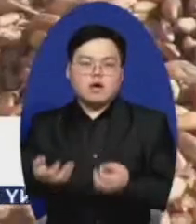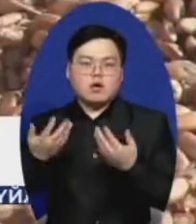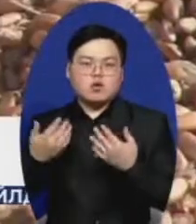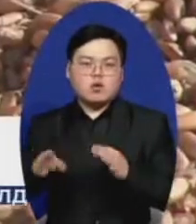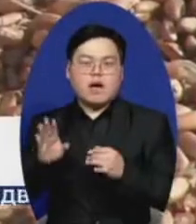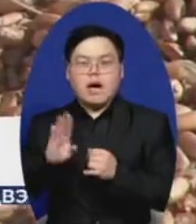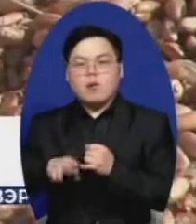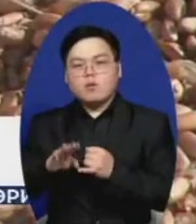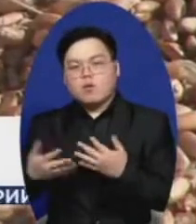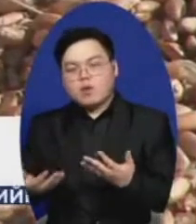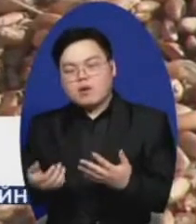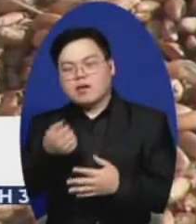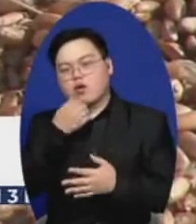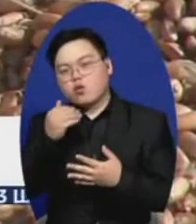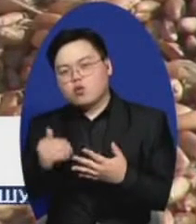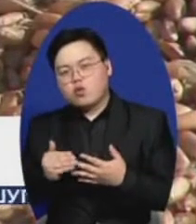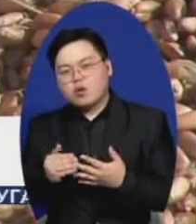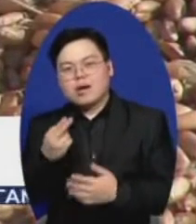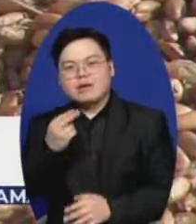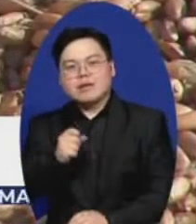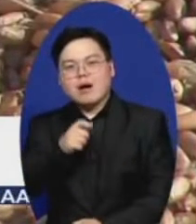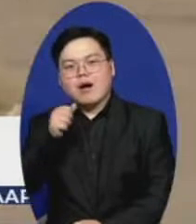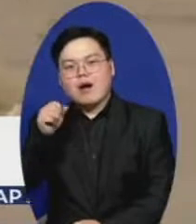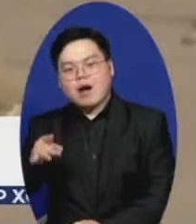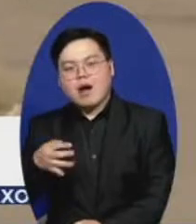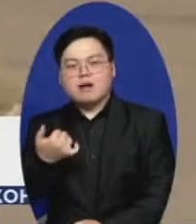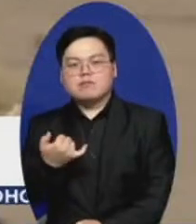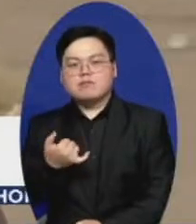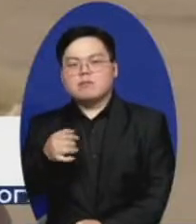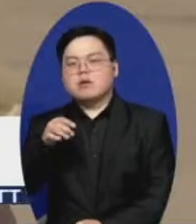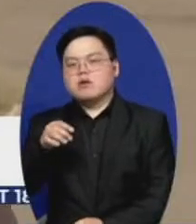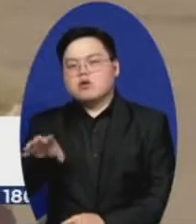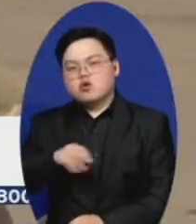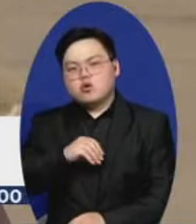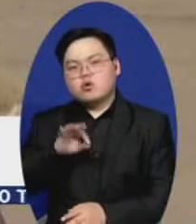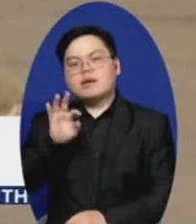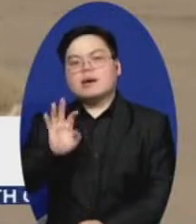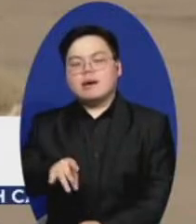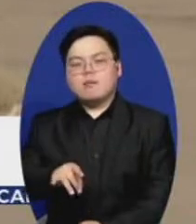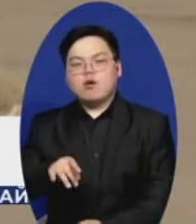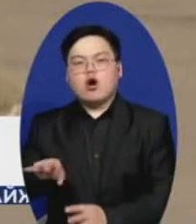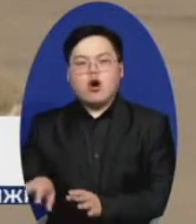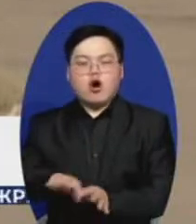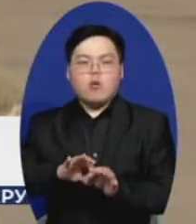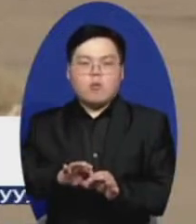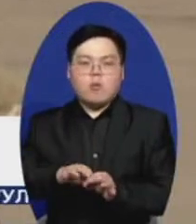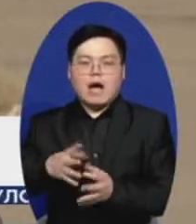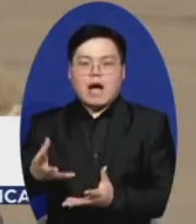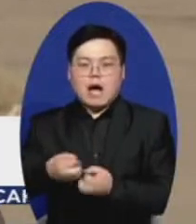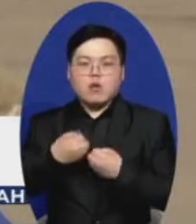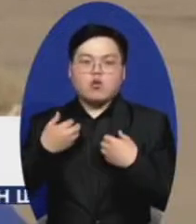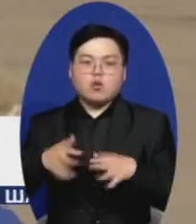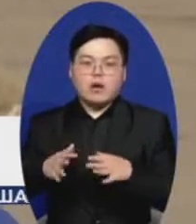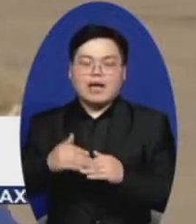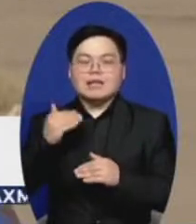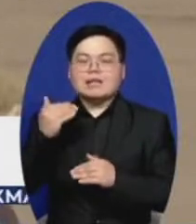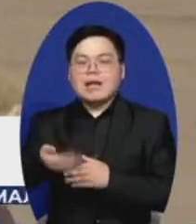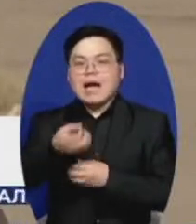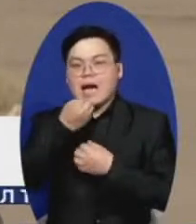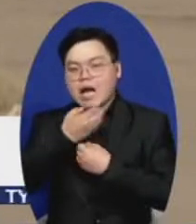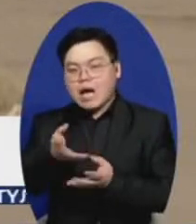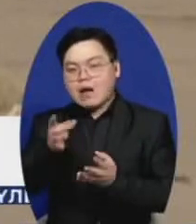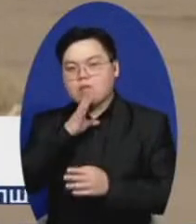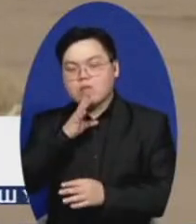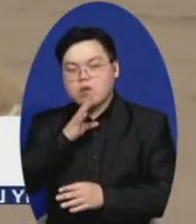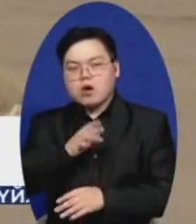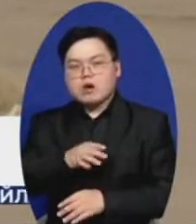байгаа. Төсвөл дээр нь ч юм уу, дундуур нь ч юм уу, цаг агаар ямар болох нь хэр нөлөөлөх вэ? Энэ байдлаас нэлээд шилтгаална. Авсан байнал авлаа гэж одоо савандаа хийсэн